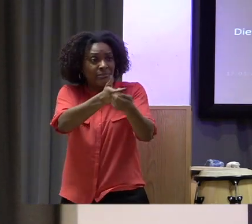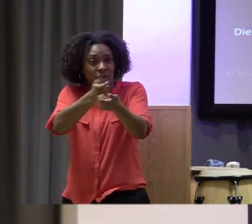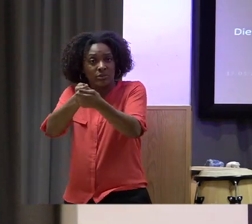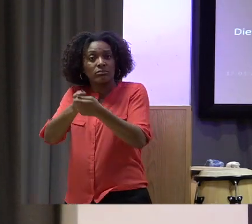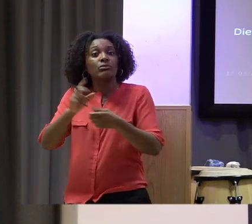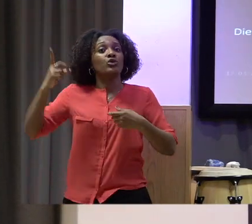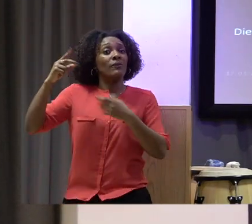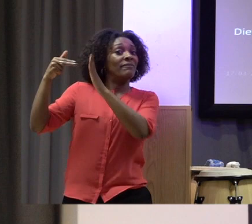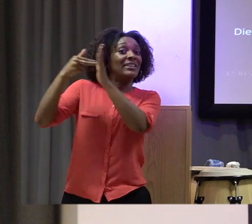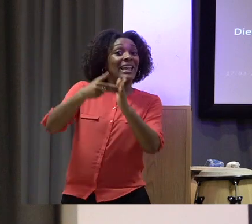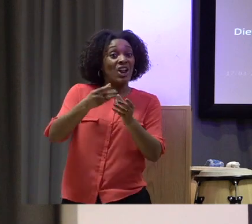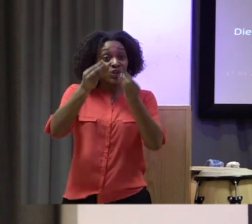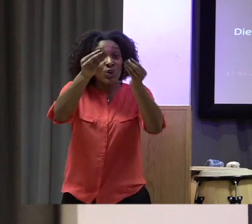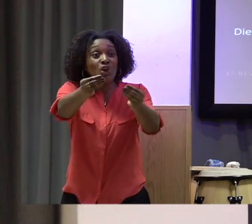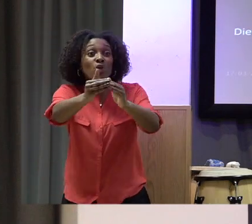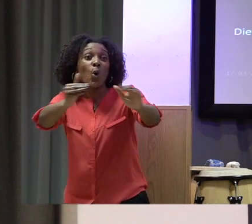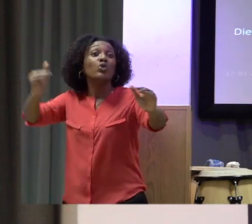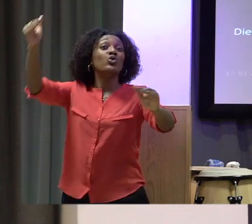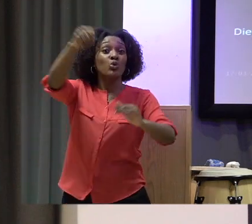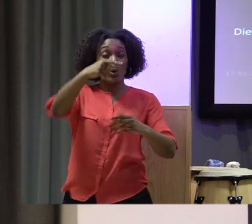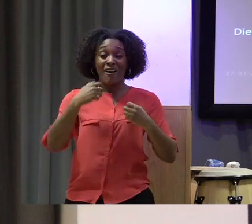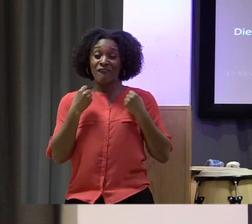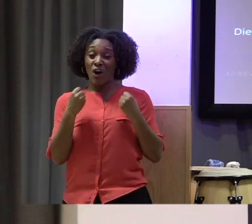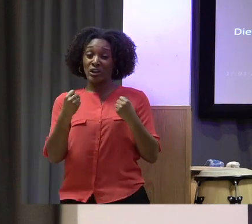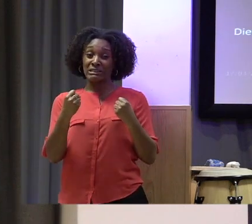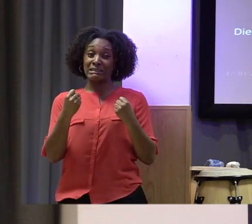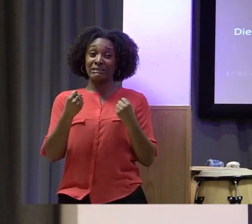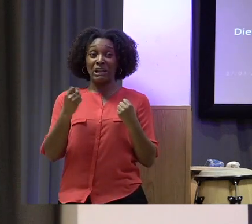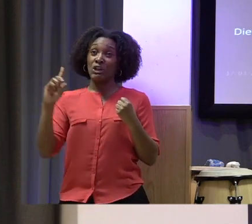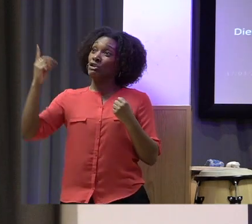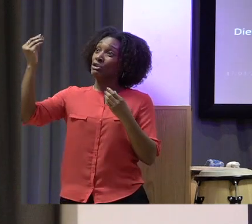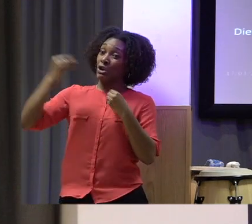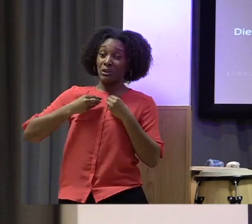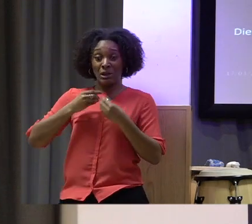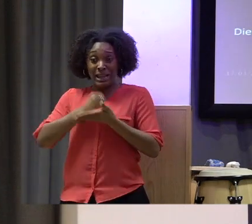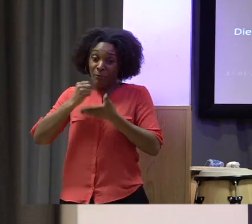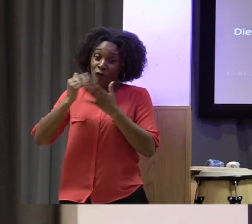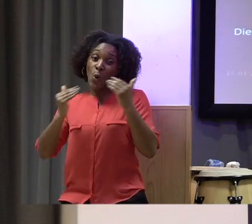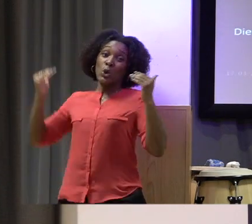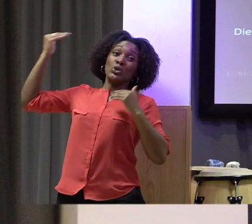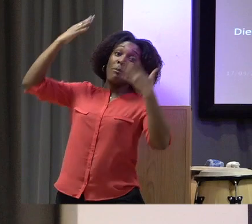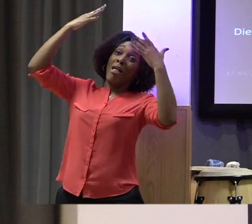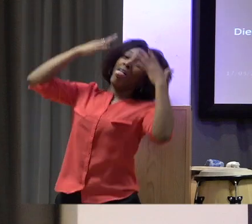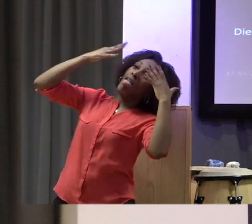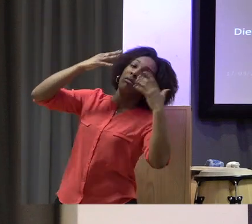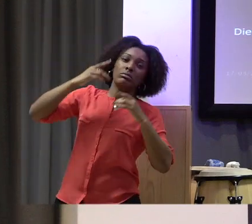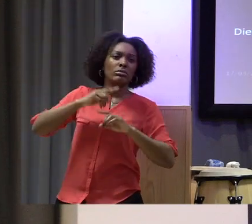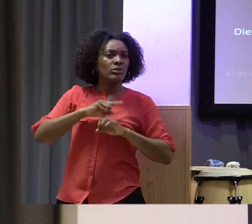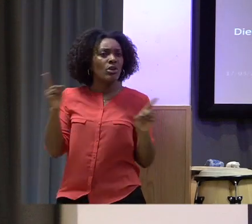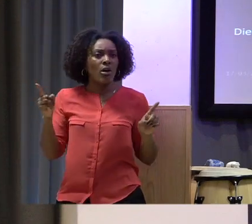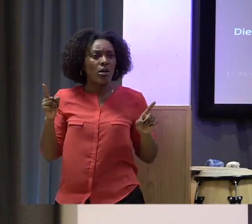ne permettra pas que vous soyez tentés au-delà de vos forces. Mais avec la tentation, il préparera